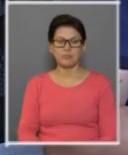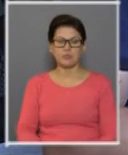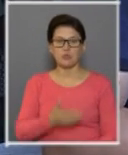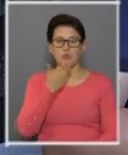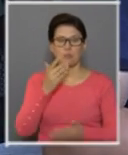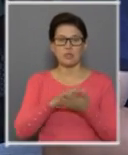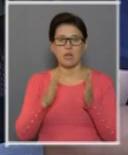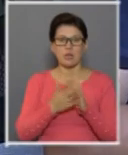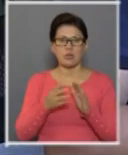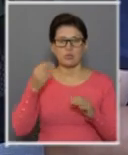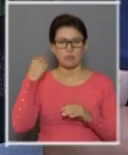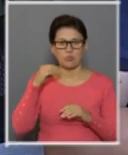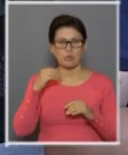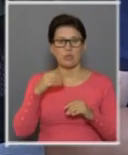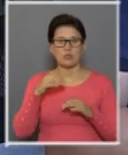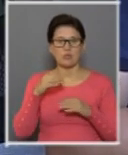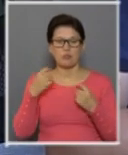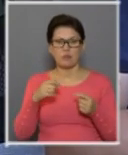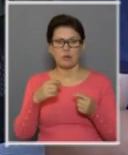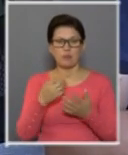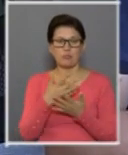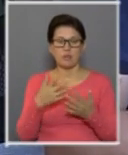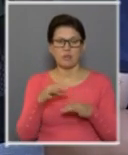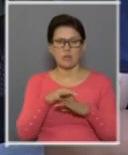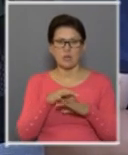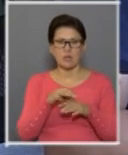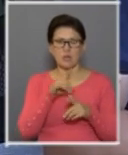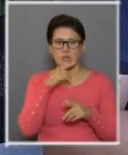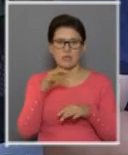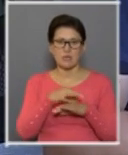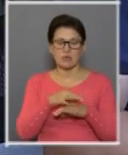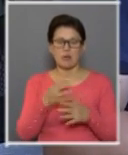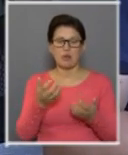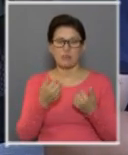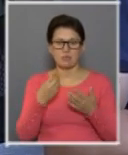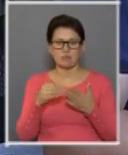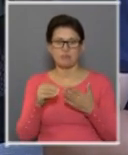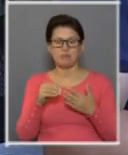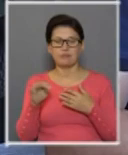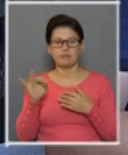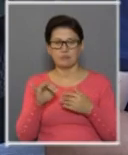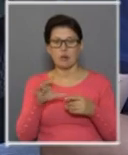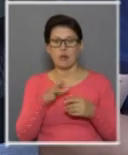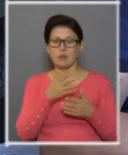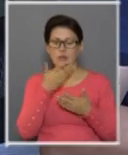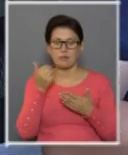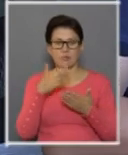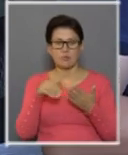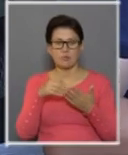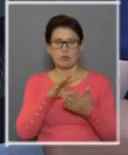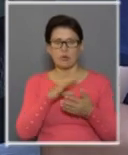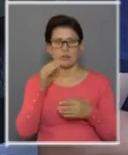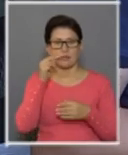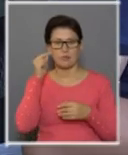Жоқ болған жағдайда Түркияның тауары, Түркияның терілері, әйтпесе Россияның терілерін алып істетеміз. Ал енді тіпті жоқ болған